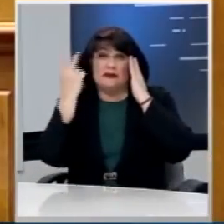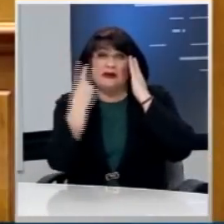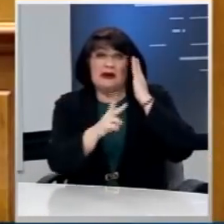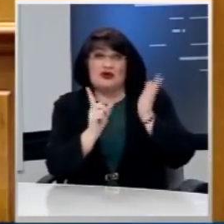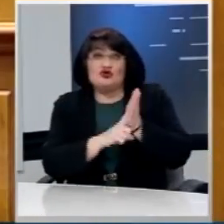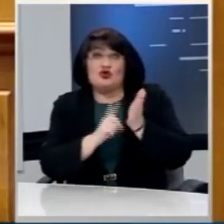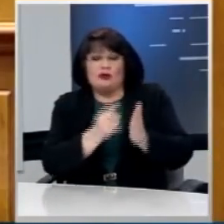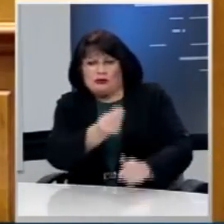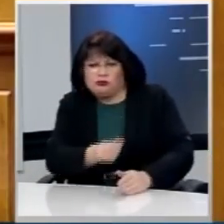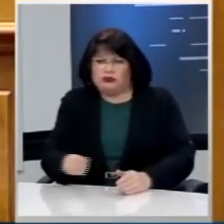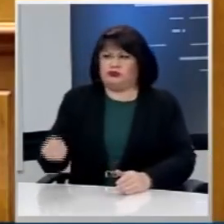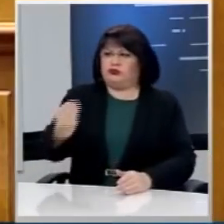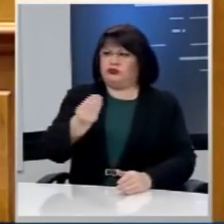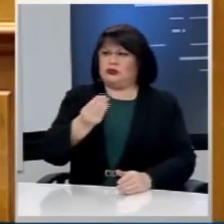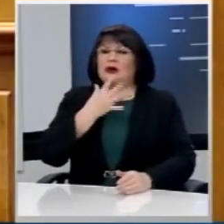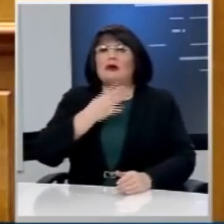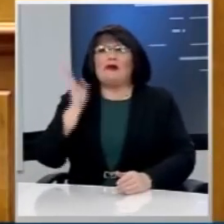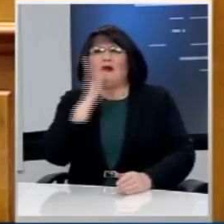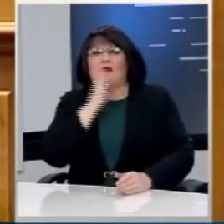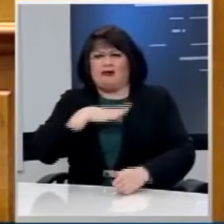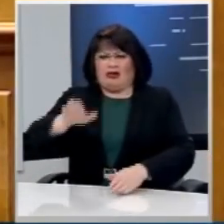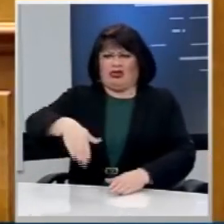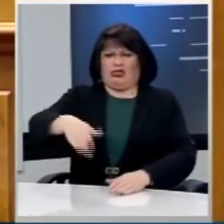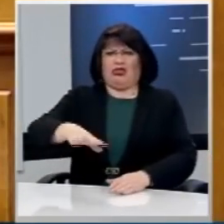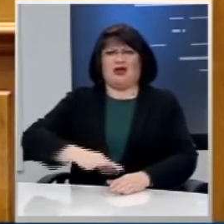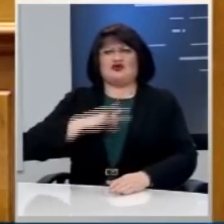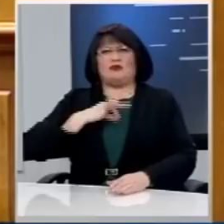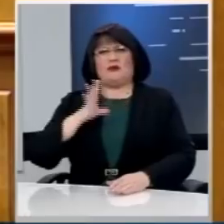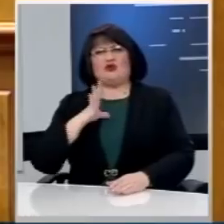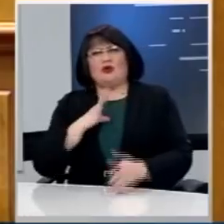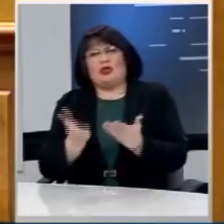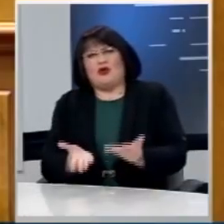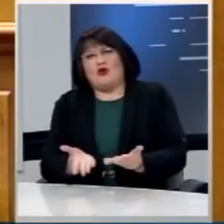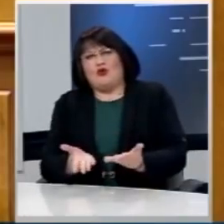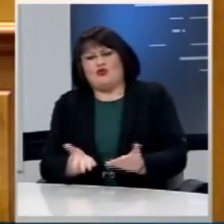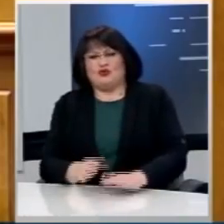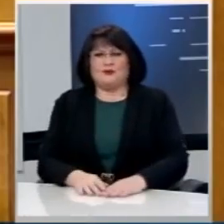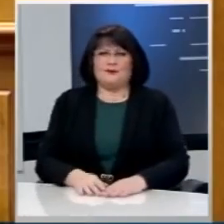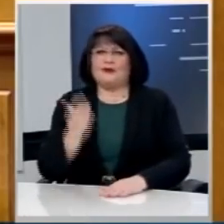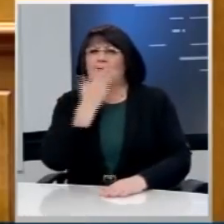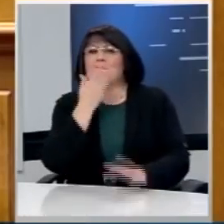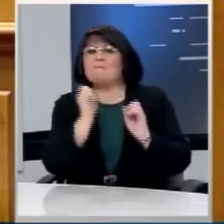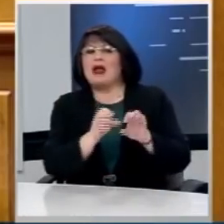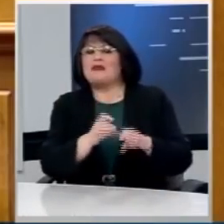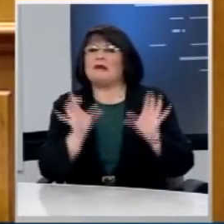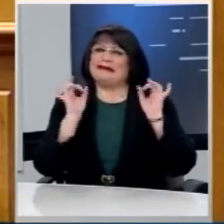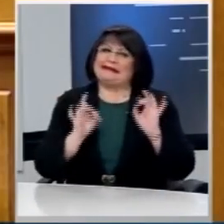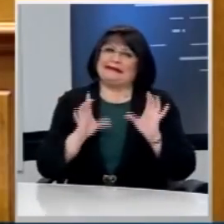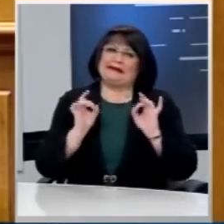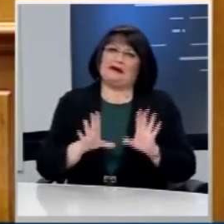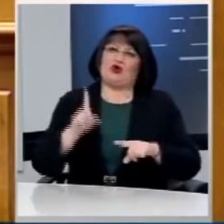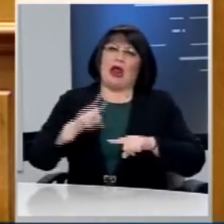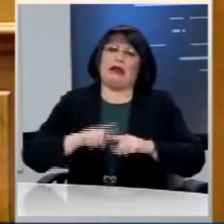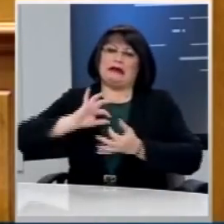σας νόμων, αλλά εξευτελίζουν ακόμα και την ανθρώπινη αξιοπρέπεια. Δεν έχετε διδαχθεί τίποτα από